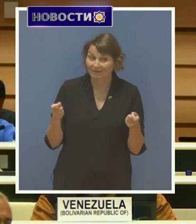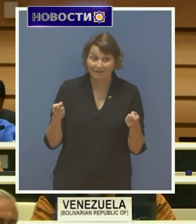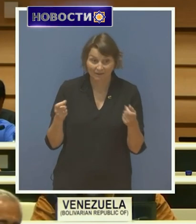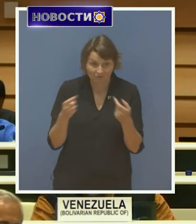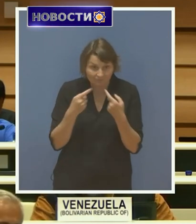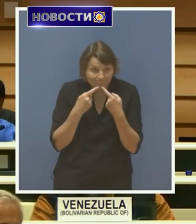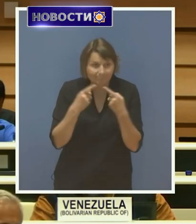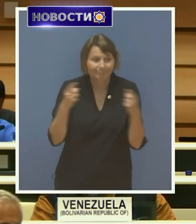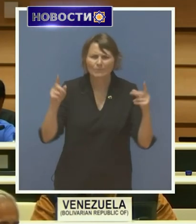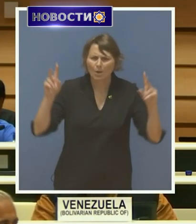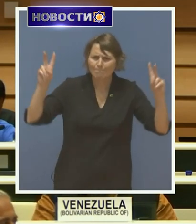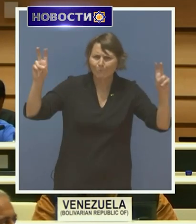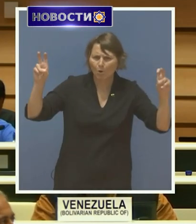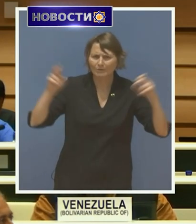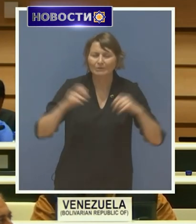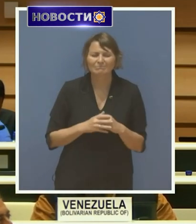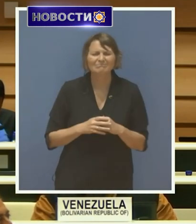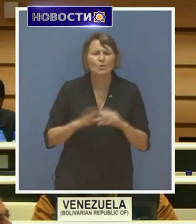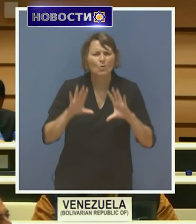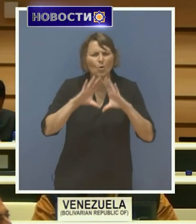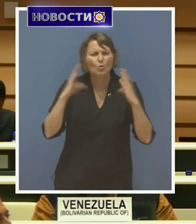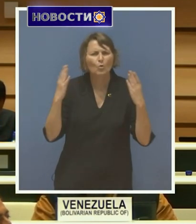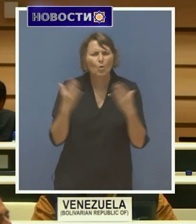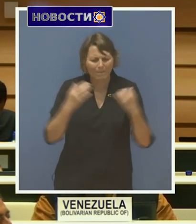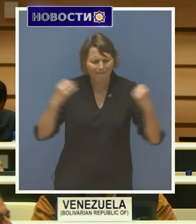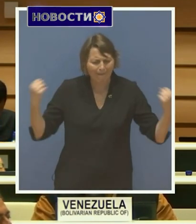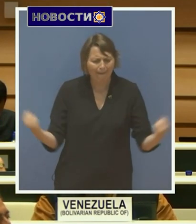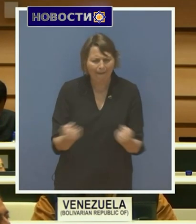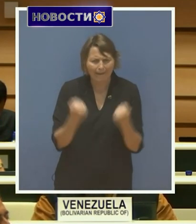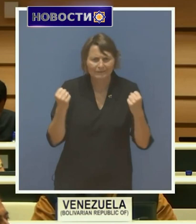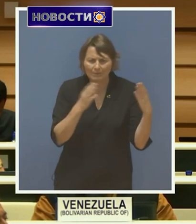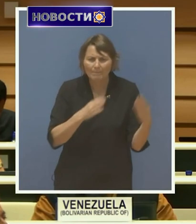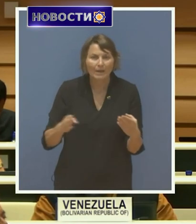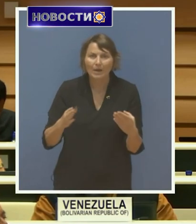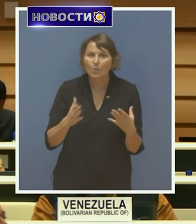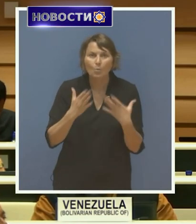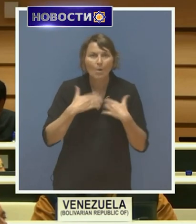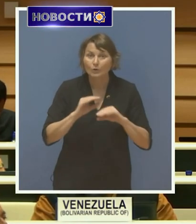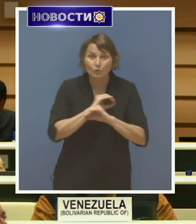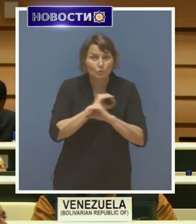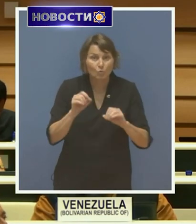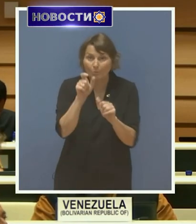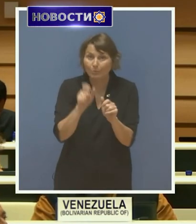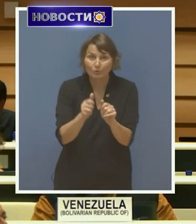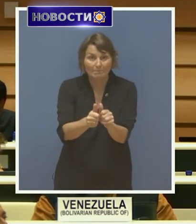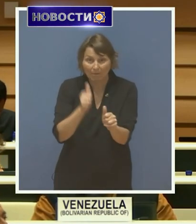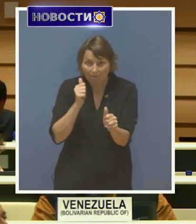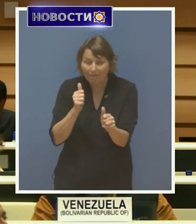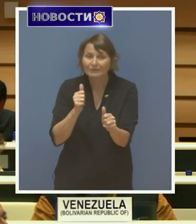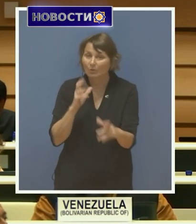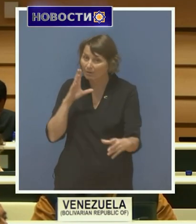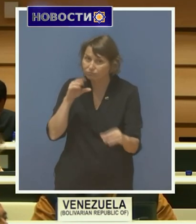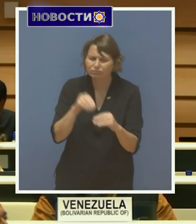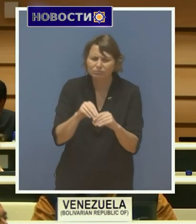оккупации, влияющей на жизнеспособность языка, который, напомним, является одним из генетических ресурсов. Как быть, когда говорящие на одном из